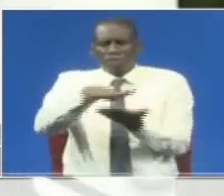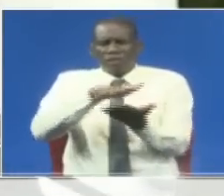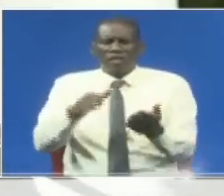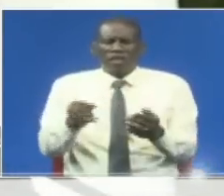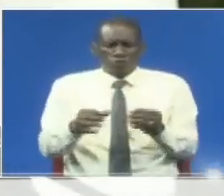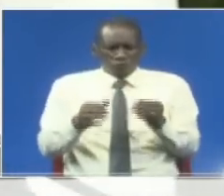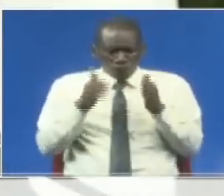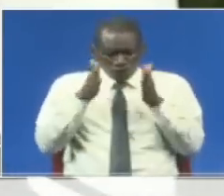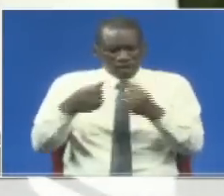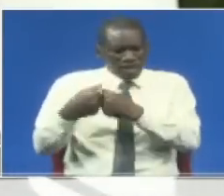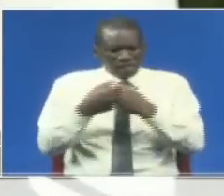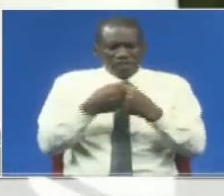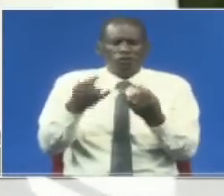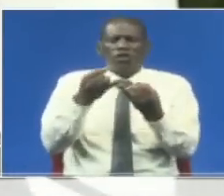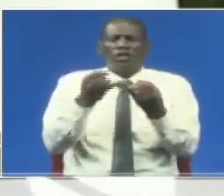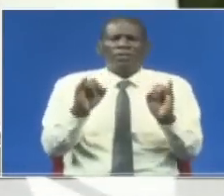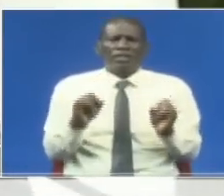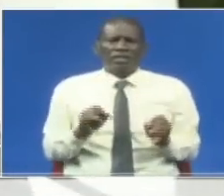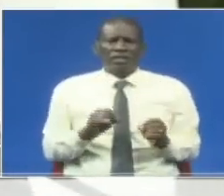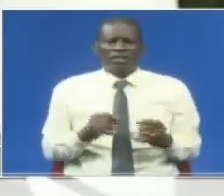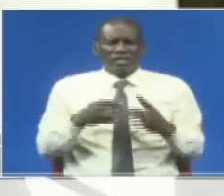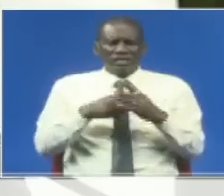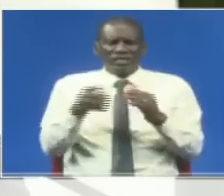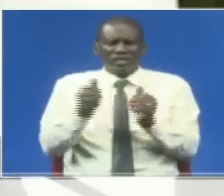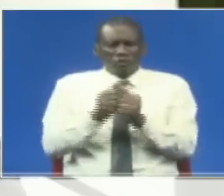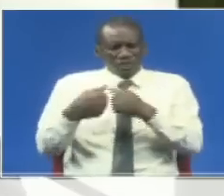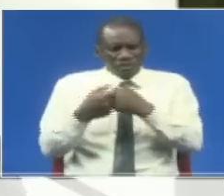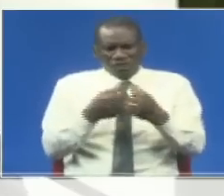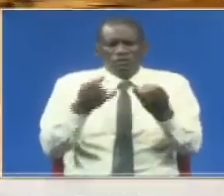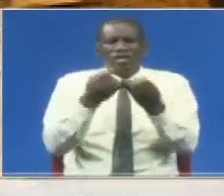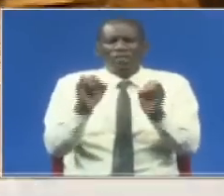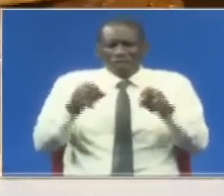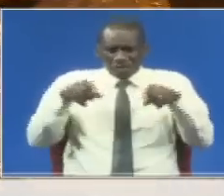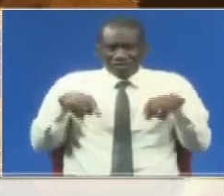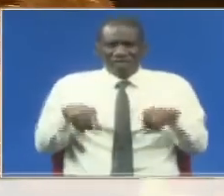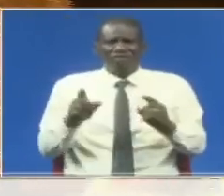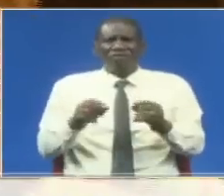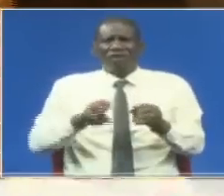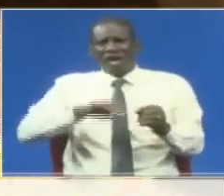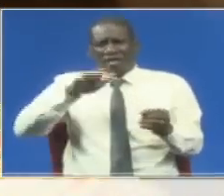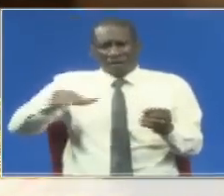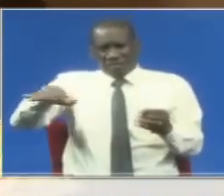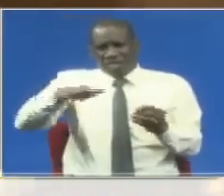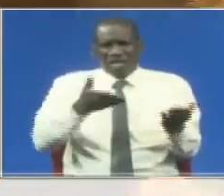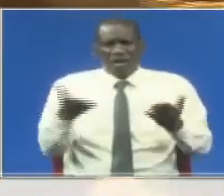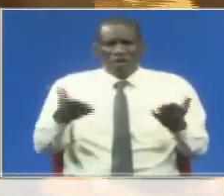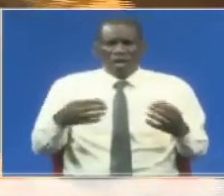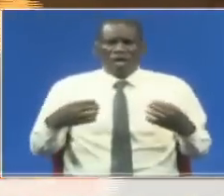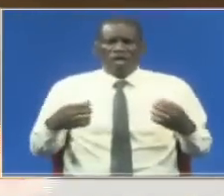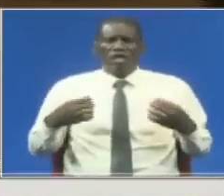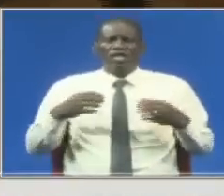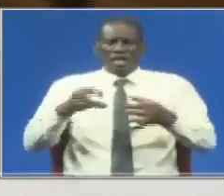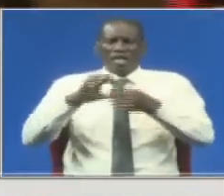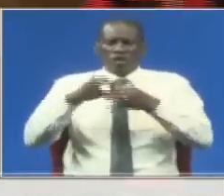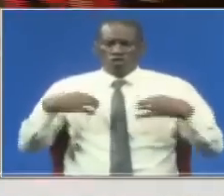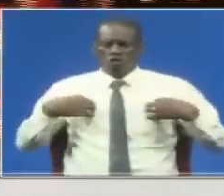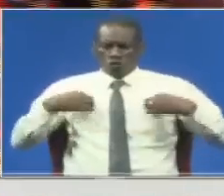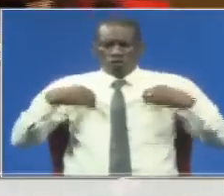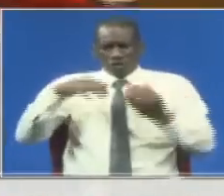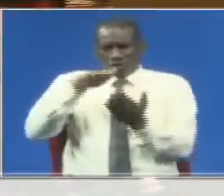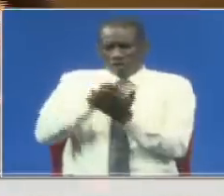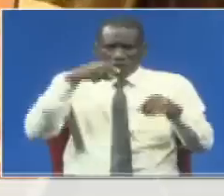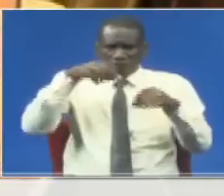our struggle for independence, starting with the struggle for independence itself. Mbali na eneo ambalo mavazi ya kitamaduni yamewekwa katika